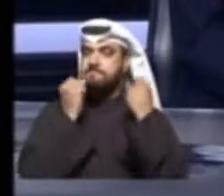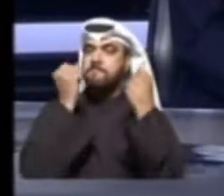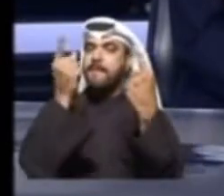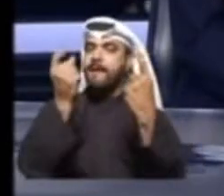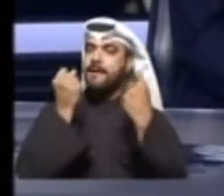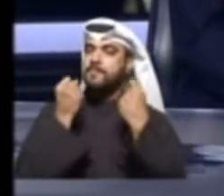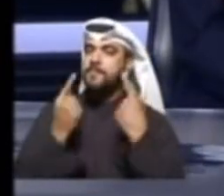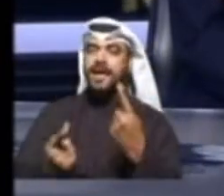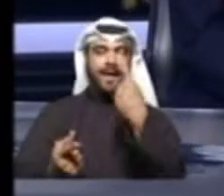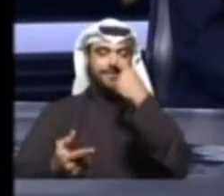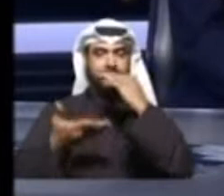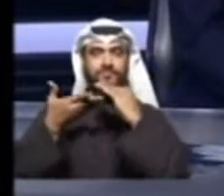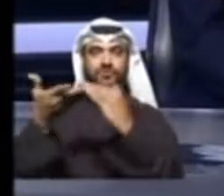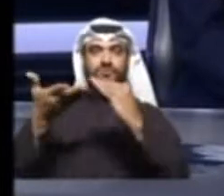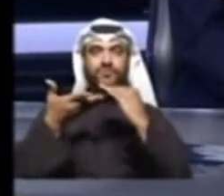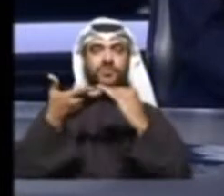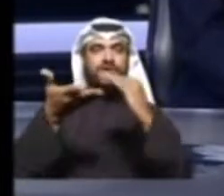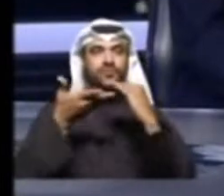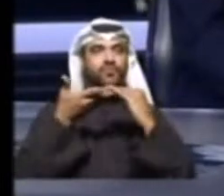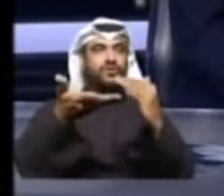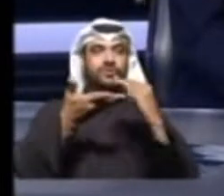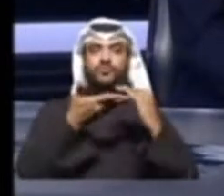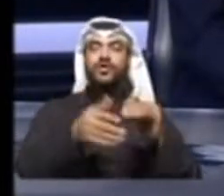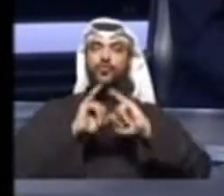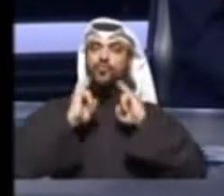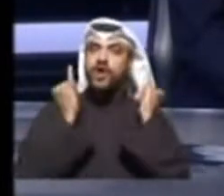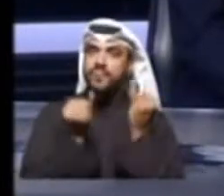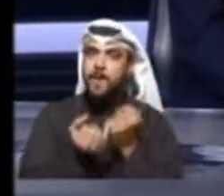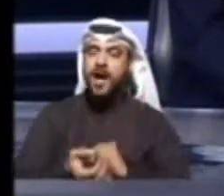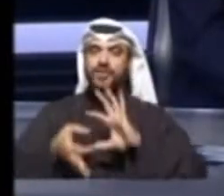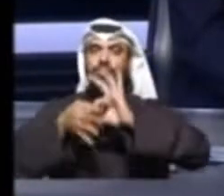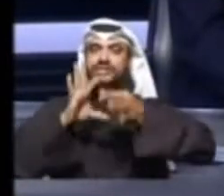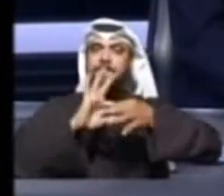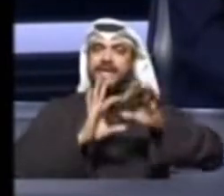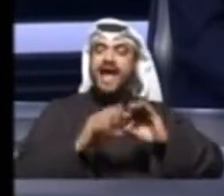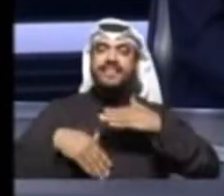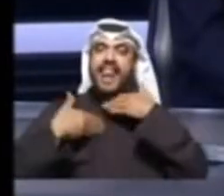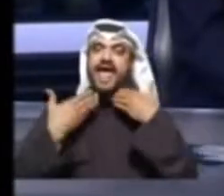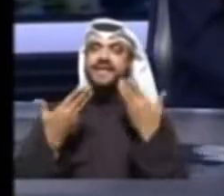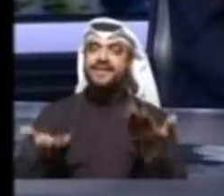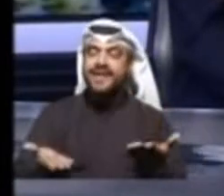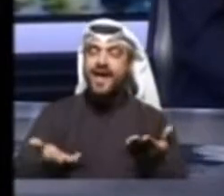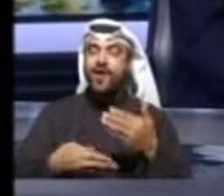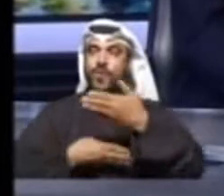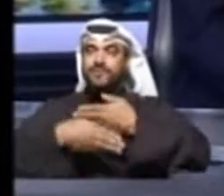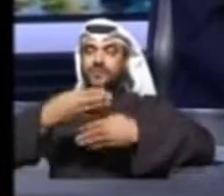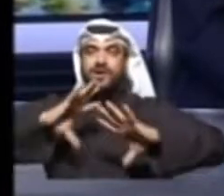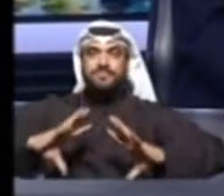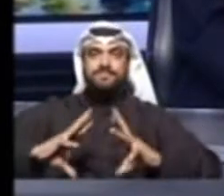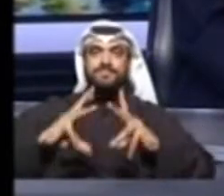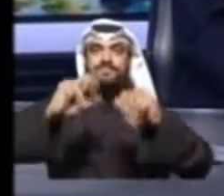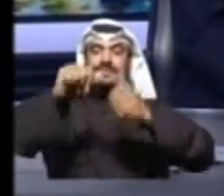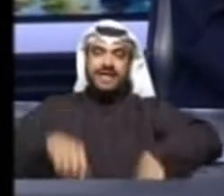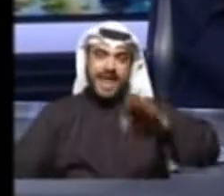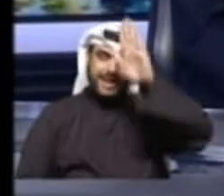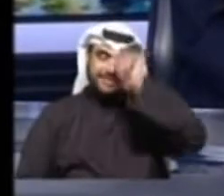الخيرية التي بذلت جهدا كبيرا في حشد المساعدات من أجل إعادة إعمار العراق.